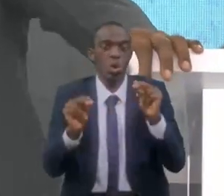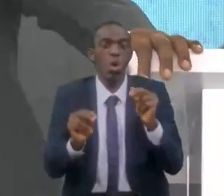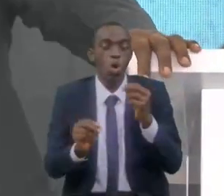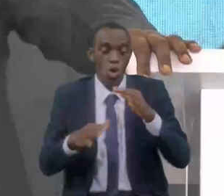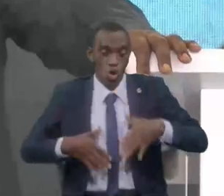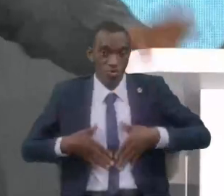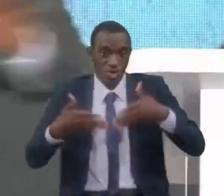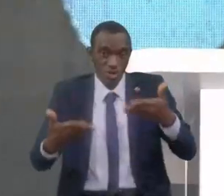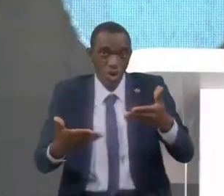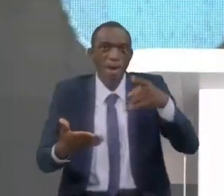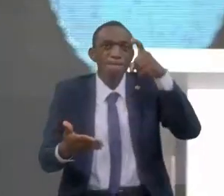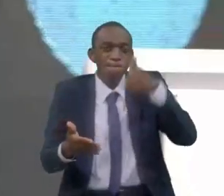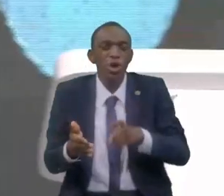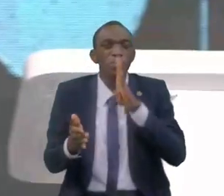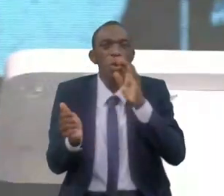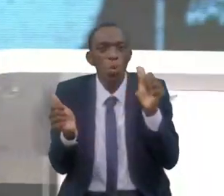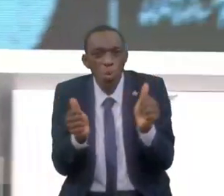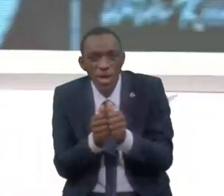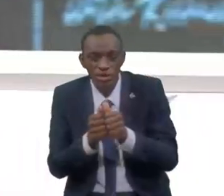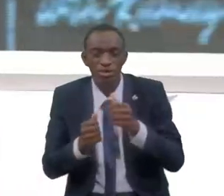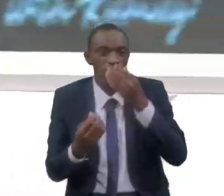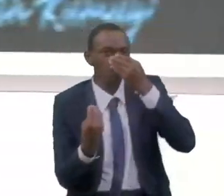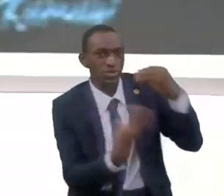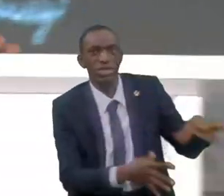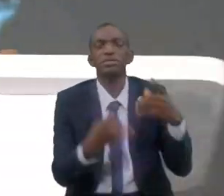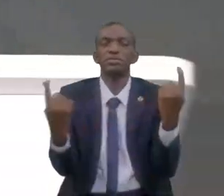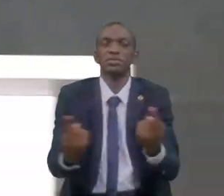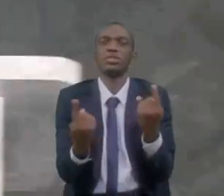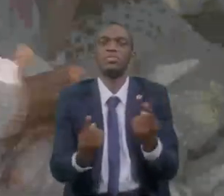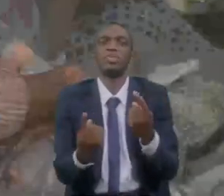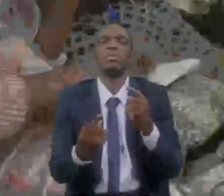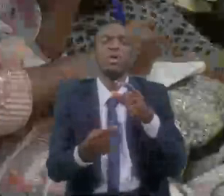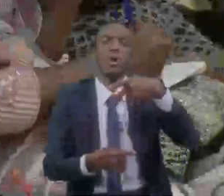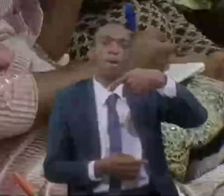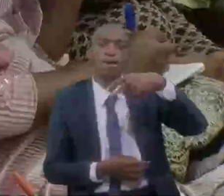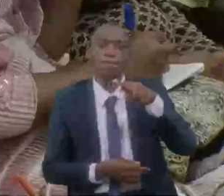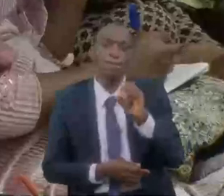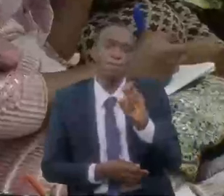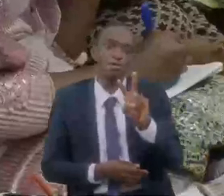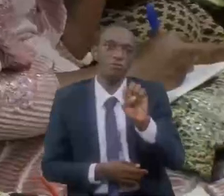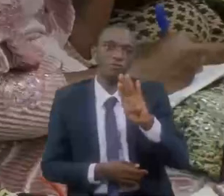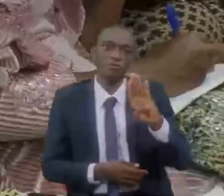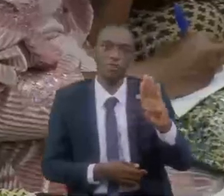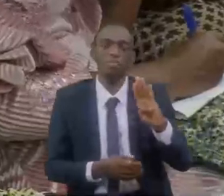suivie de l'abandon. Proverbe 28, verset